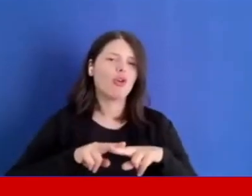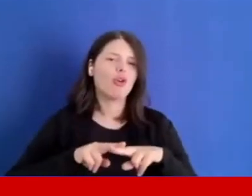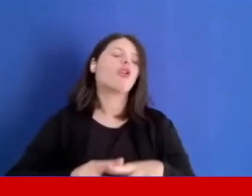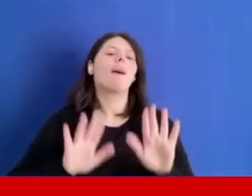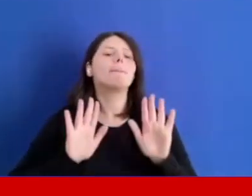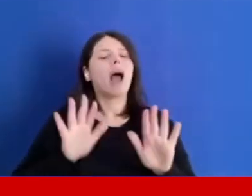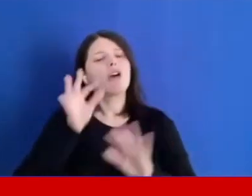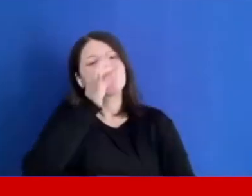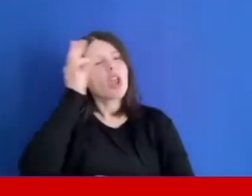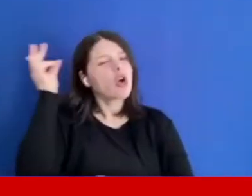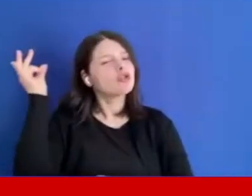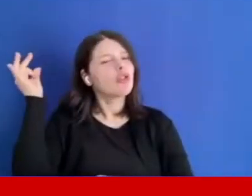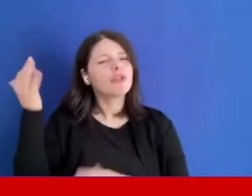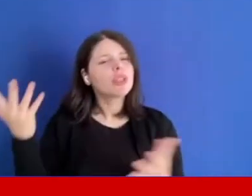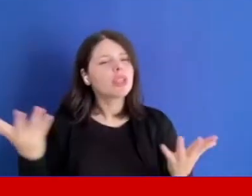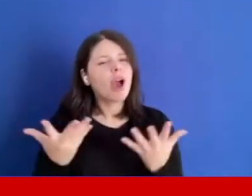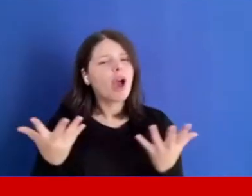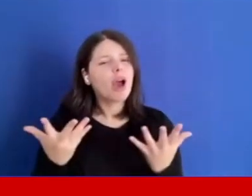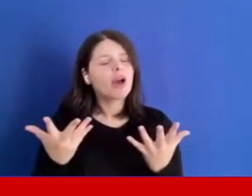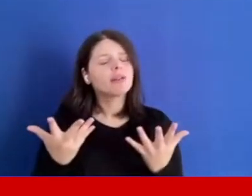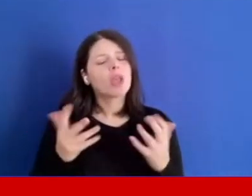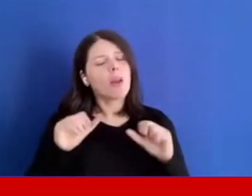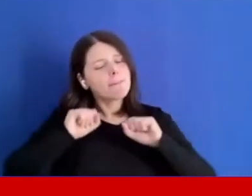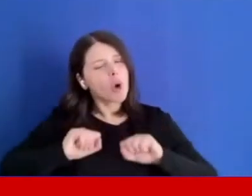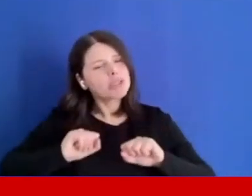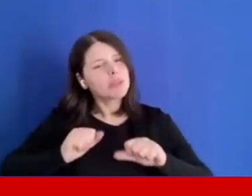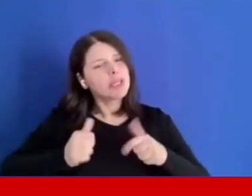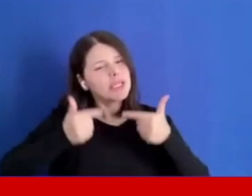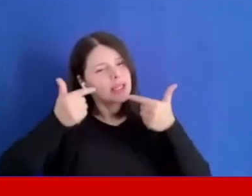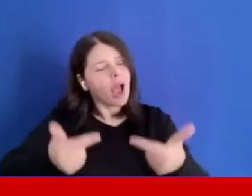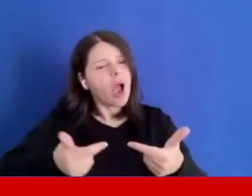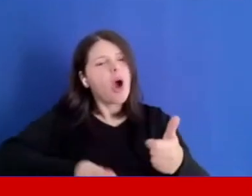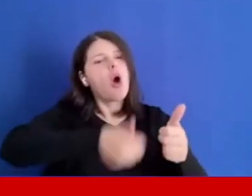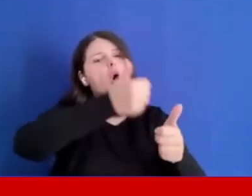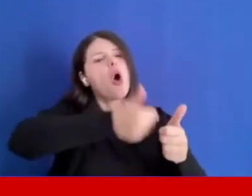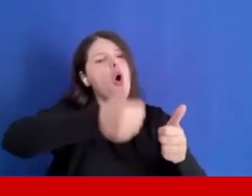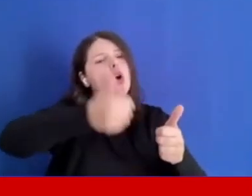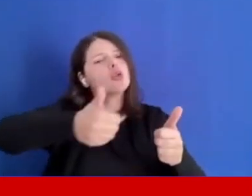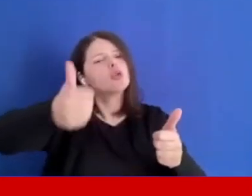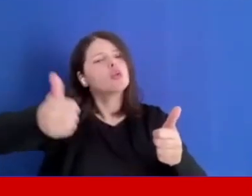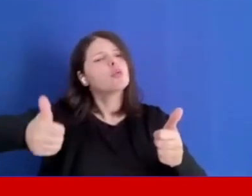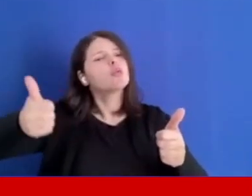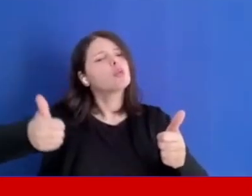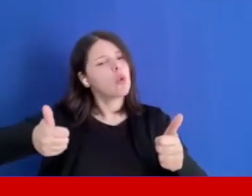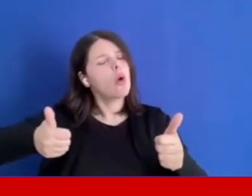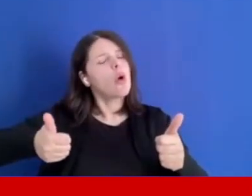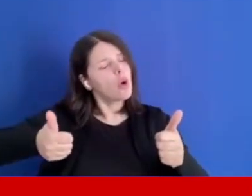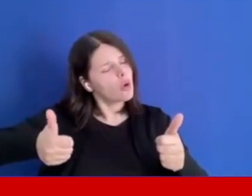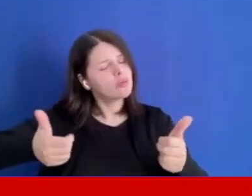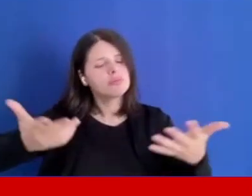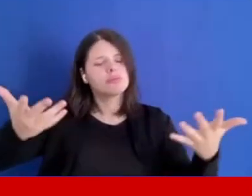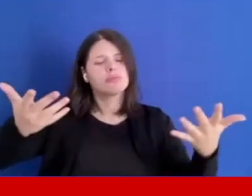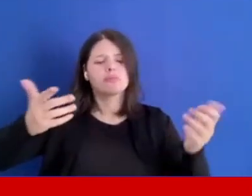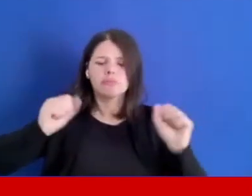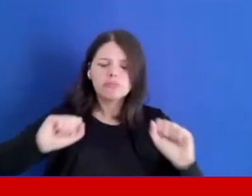filosofia di fondo è stata sempre quella, dare la possibilità a ognuno a prescindere di poter essere veramente